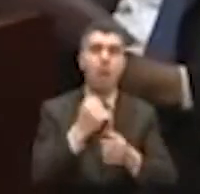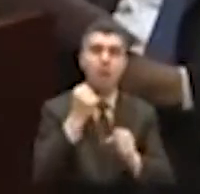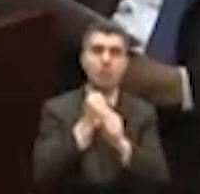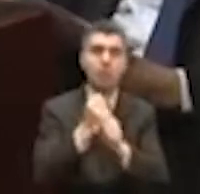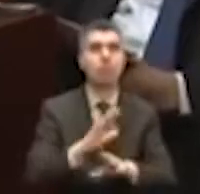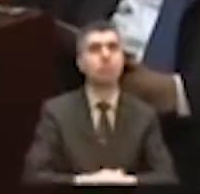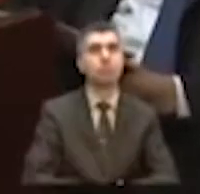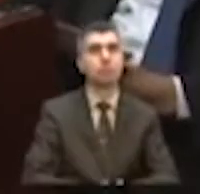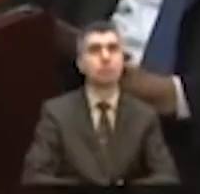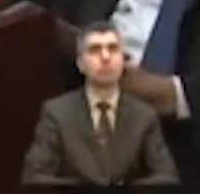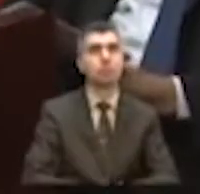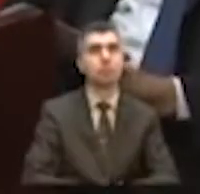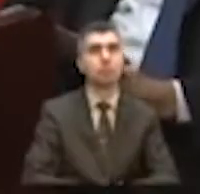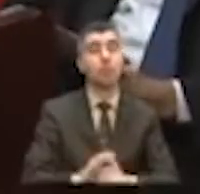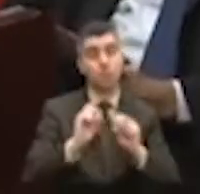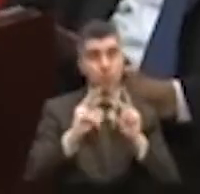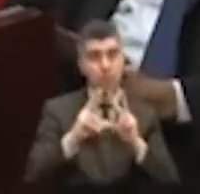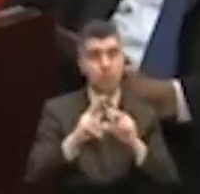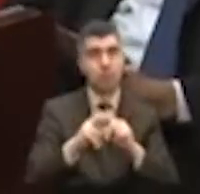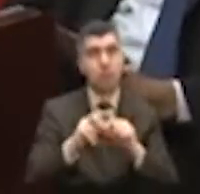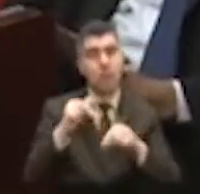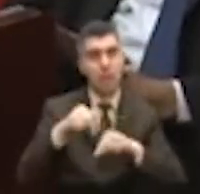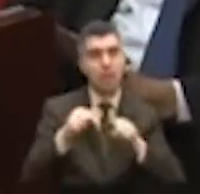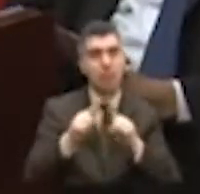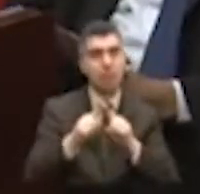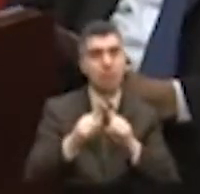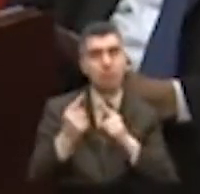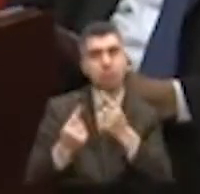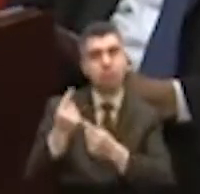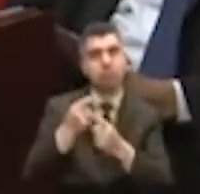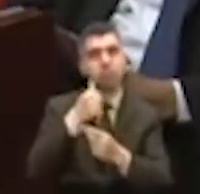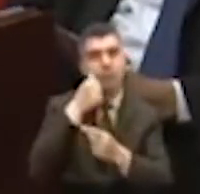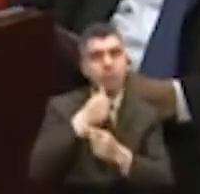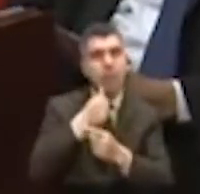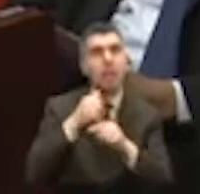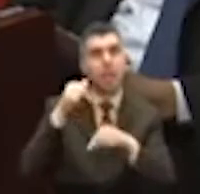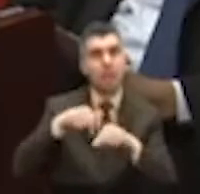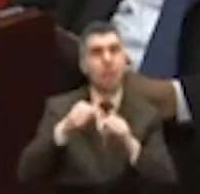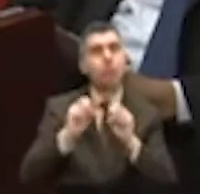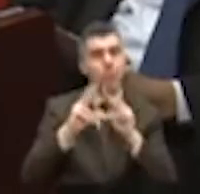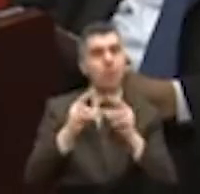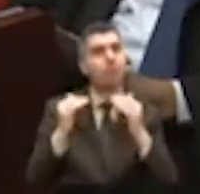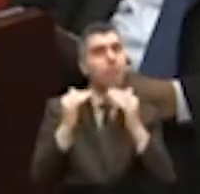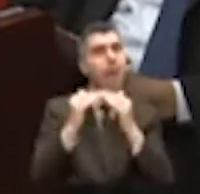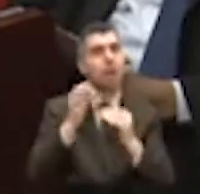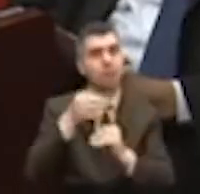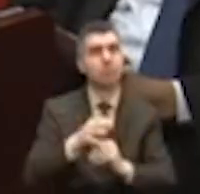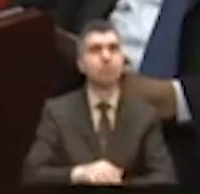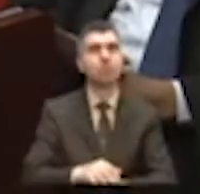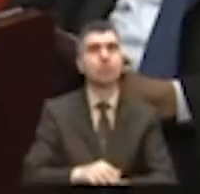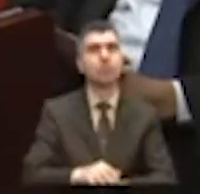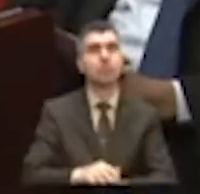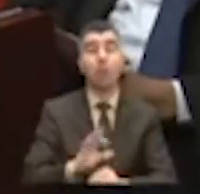فعلا كاين بعض المضاربين، كاين الفساد، هذا الشيء متفقين،